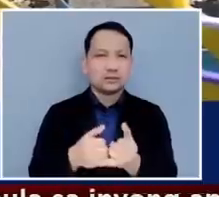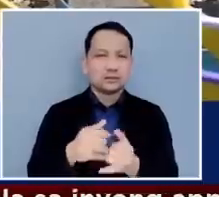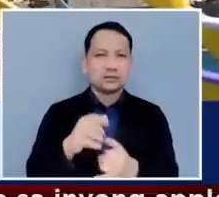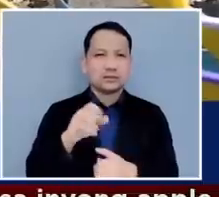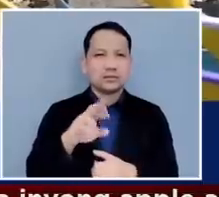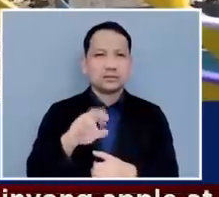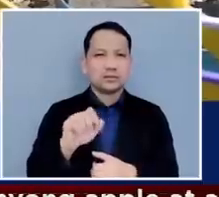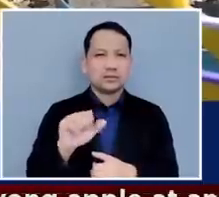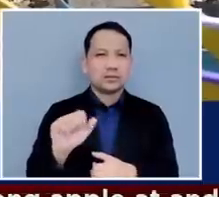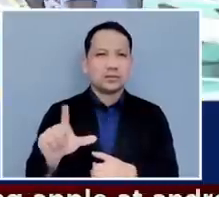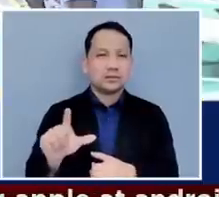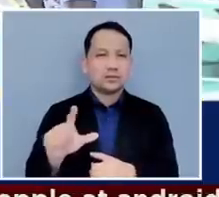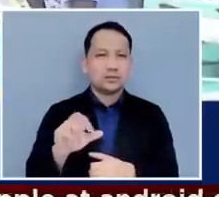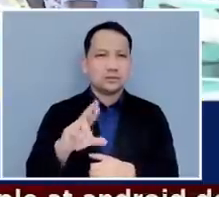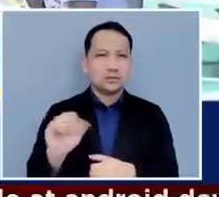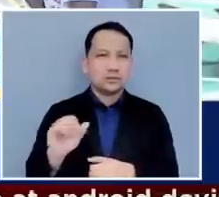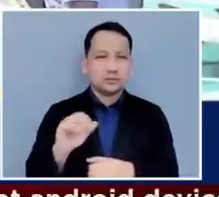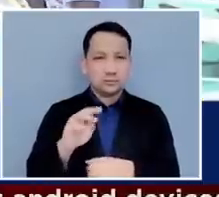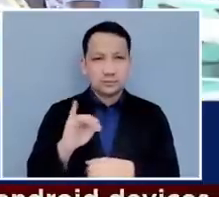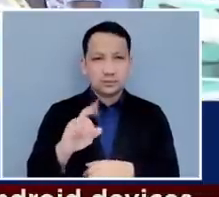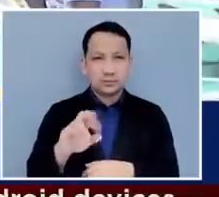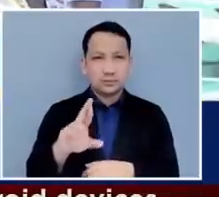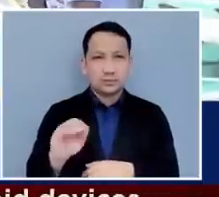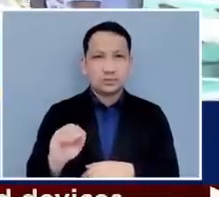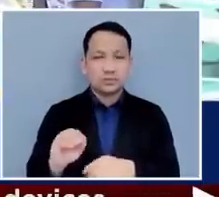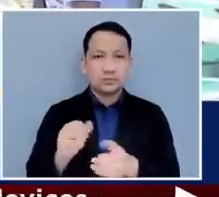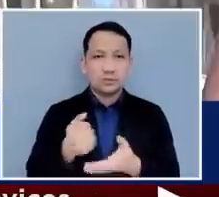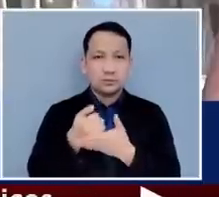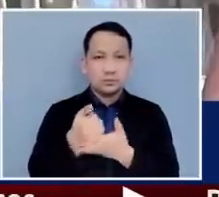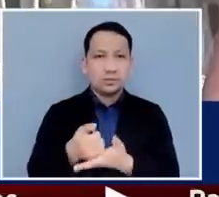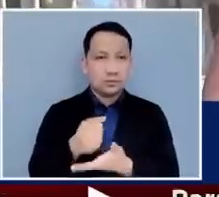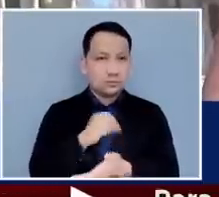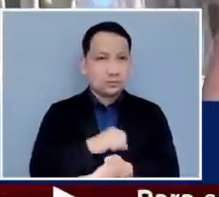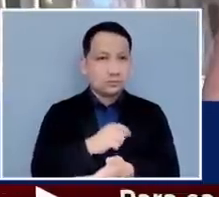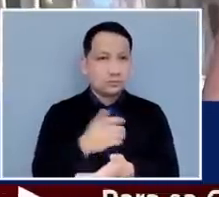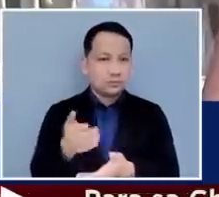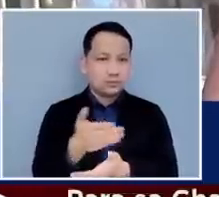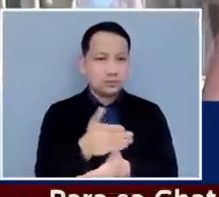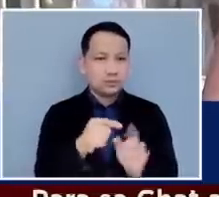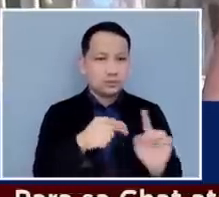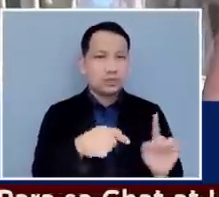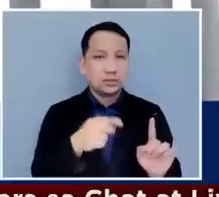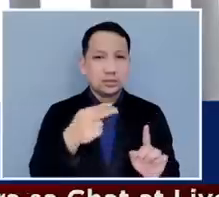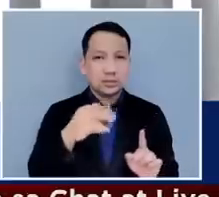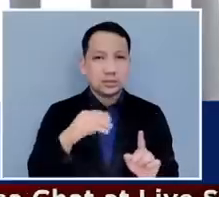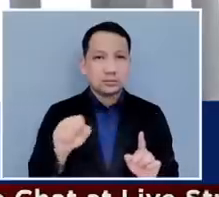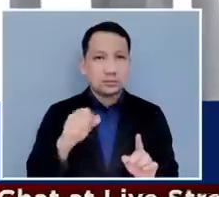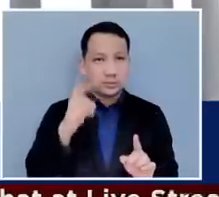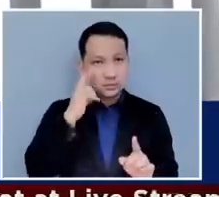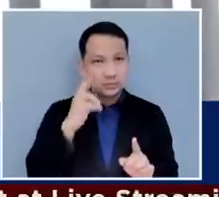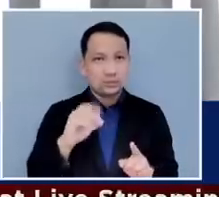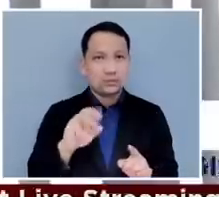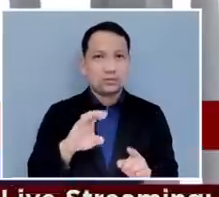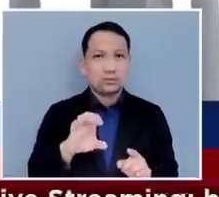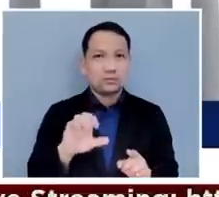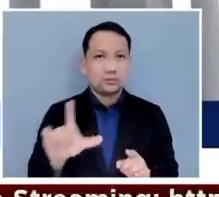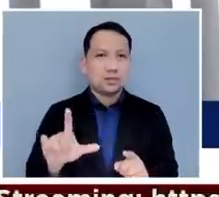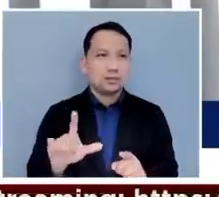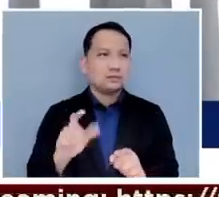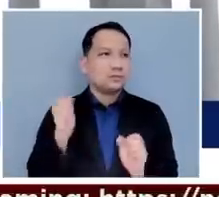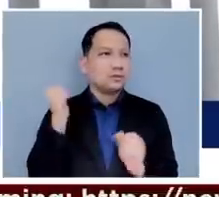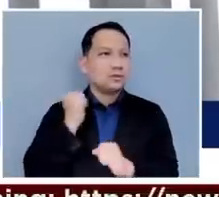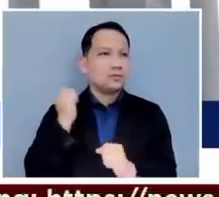Nauhan Oriental, Mindoro. Sa ayuda muna umaasa ang mga pangisdang sina Jaime at Romel. Ay sana naman matulungan